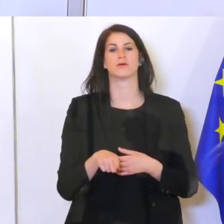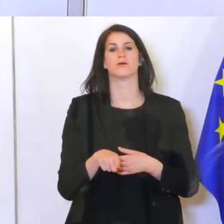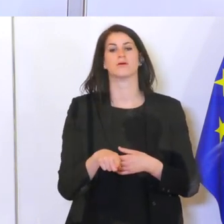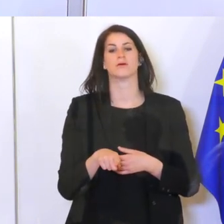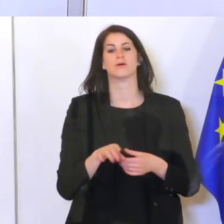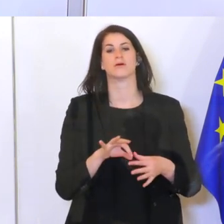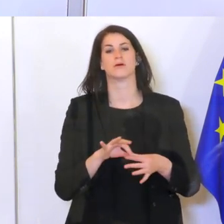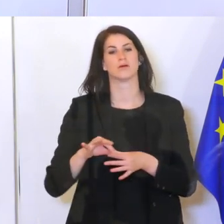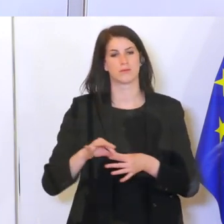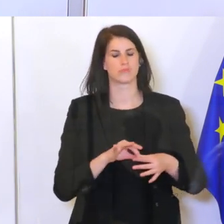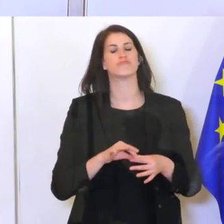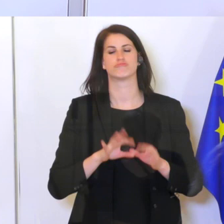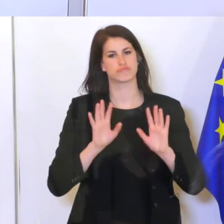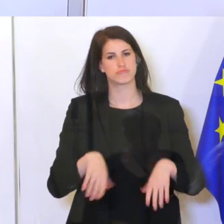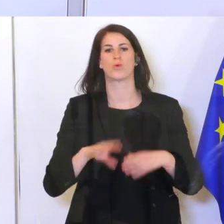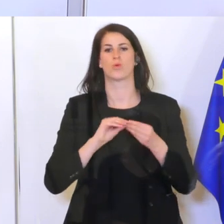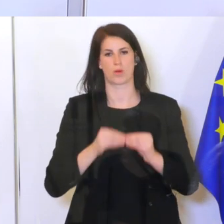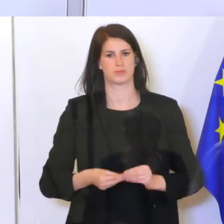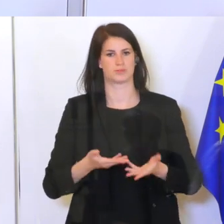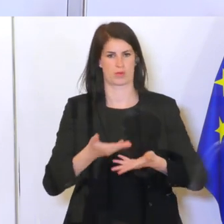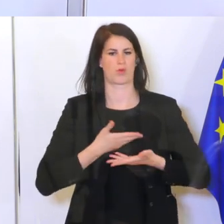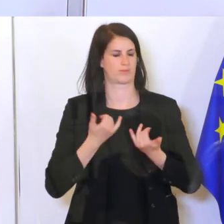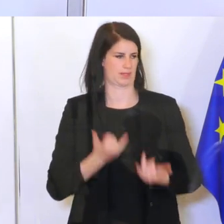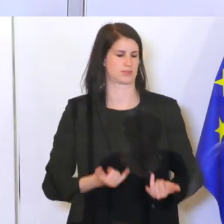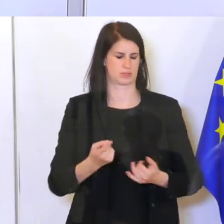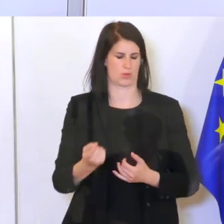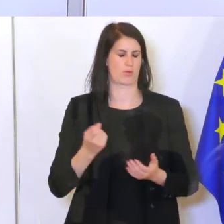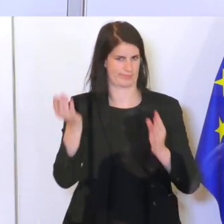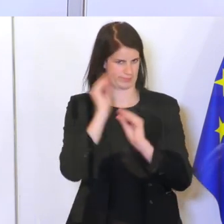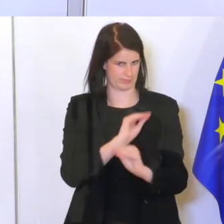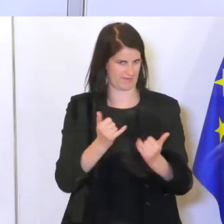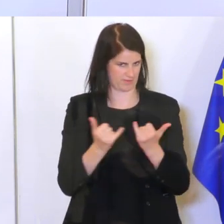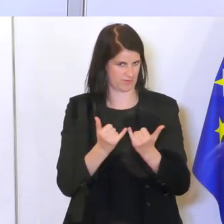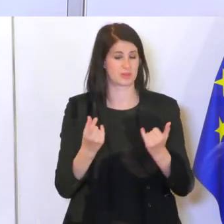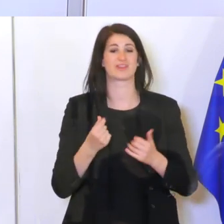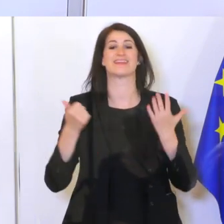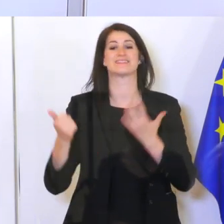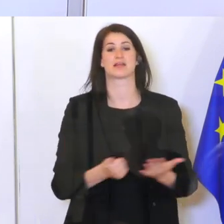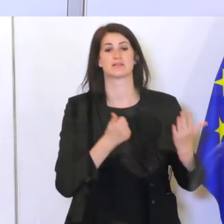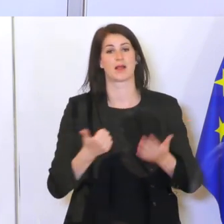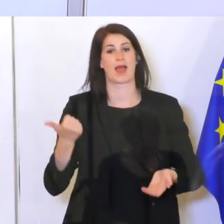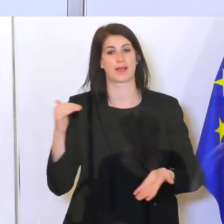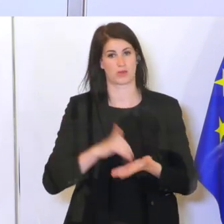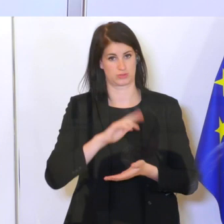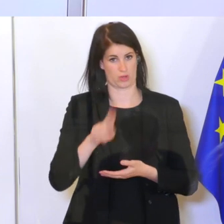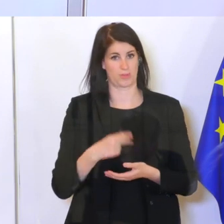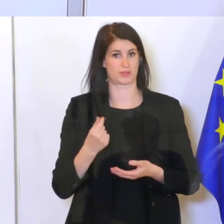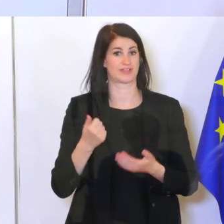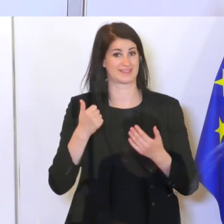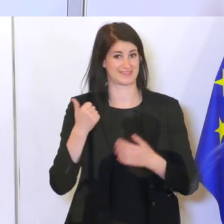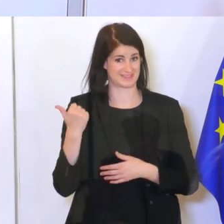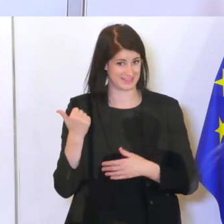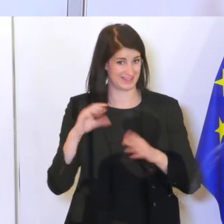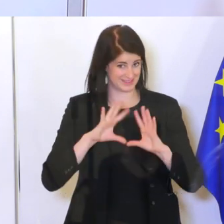relativ unkompliziert, wir werden es gleich hören, beantragbar. Also 6 mal 1.000 Euro ergibt in der Summe